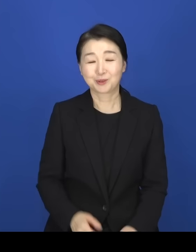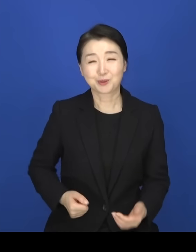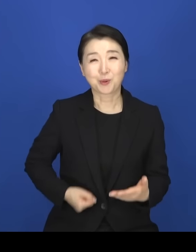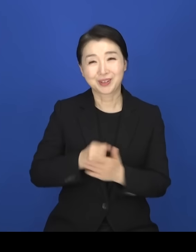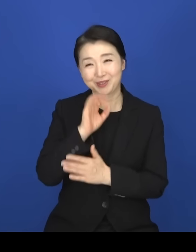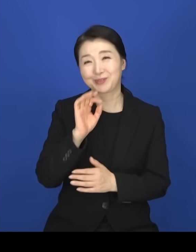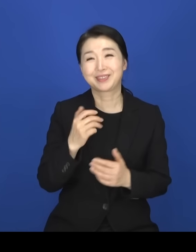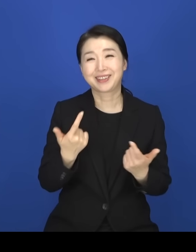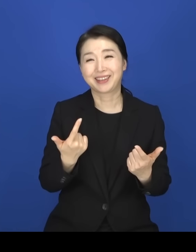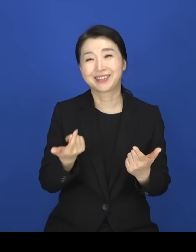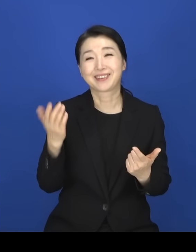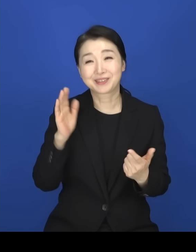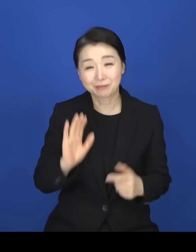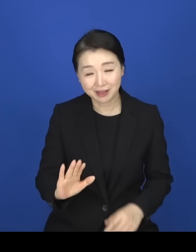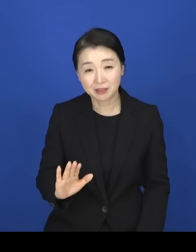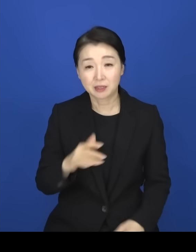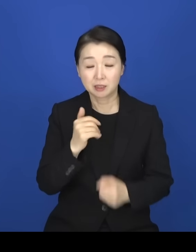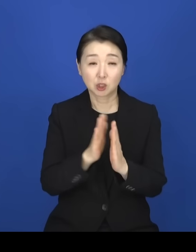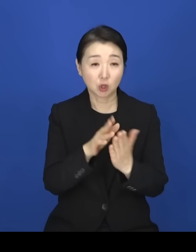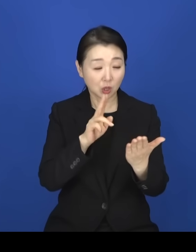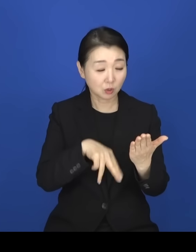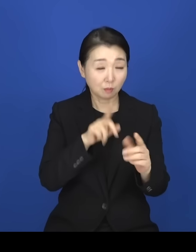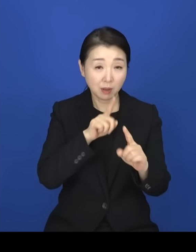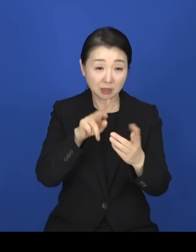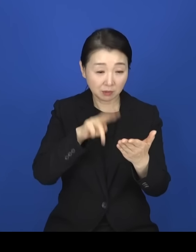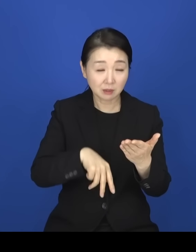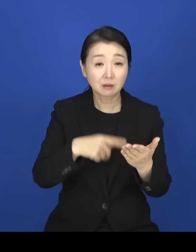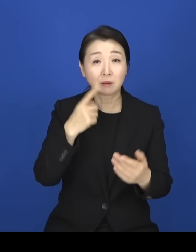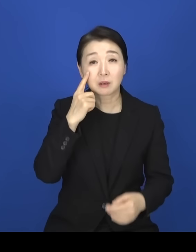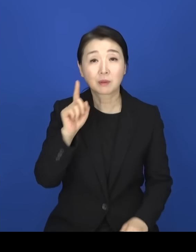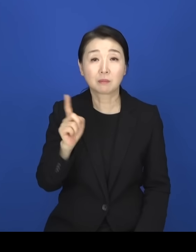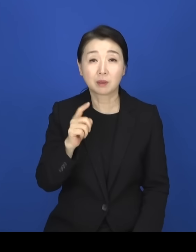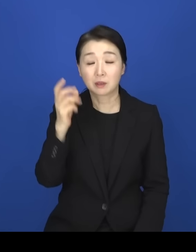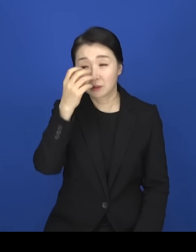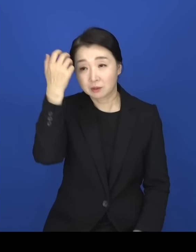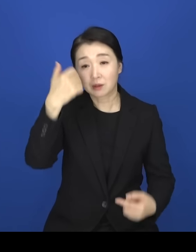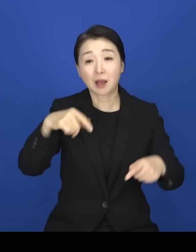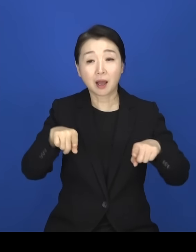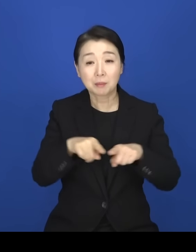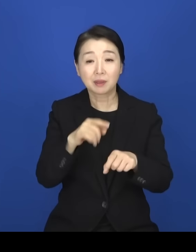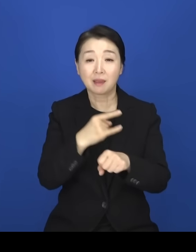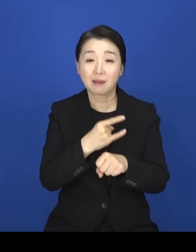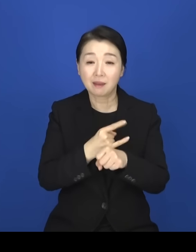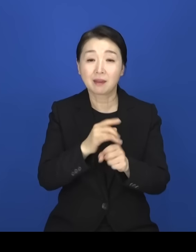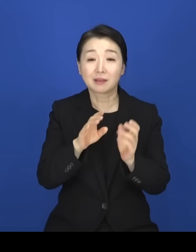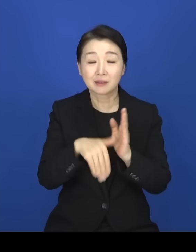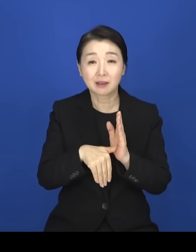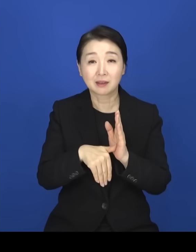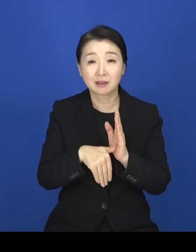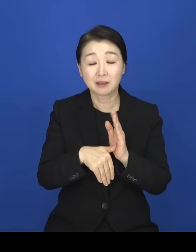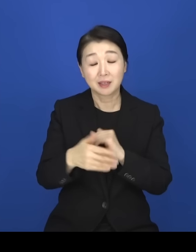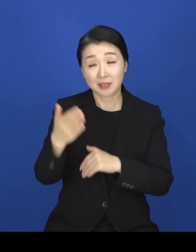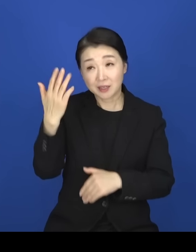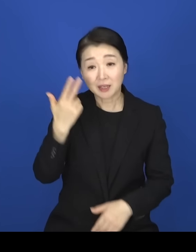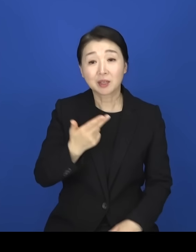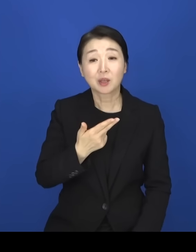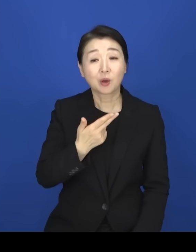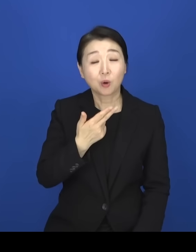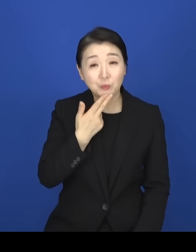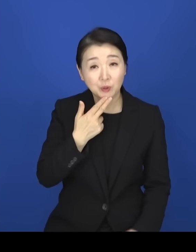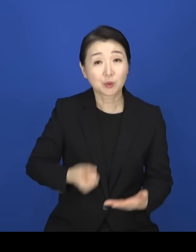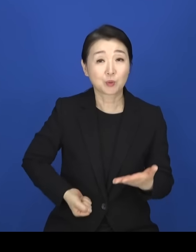예. 근데 그 성경을 읽고 말씀을 읽으면은 아. 성령님이 함께 해주시면 정말 예전엔